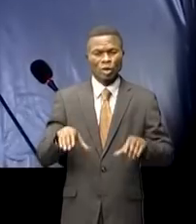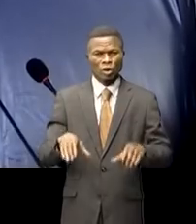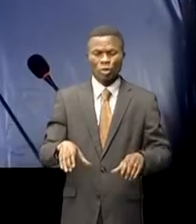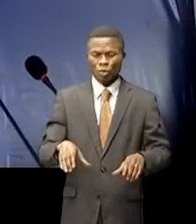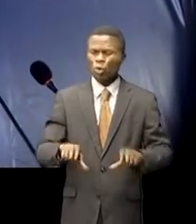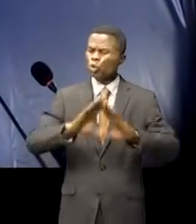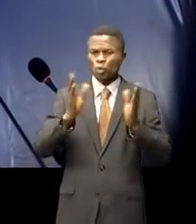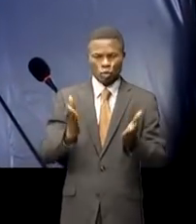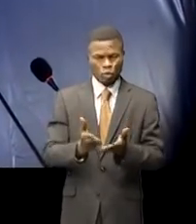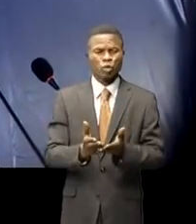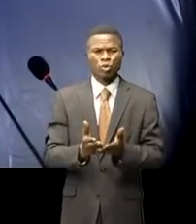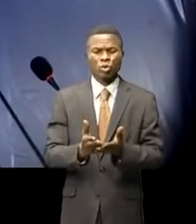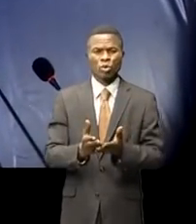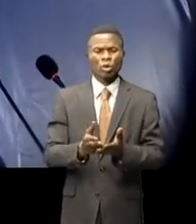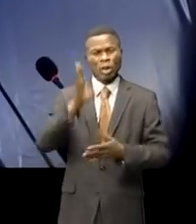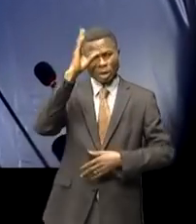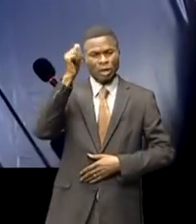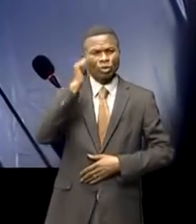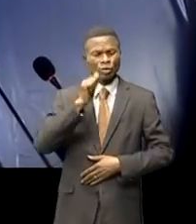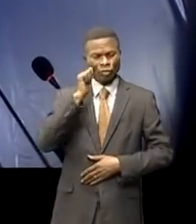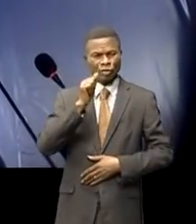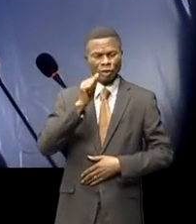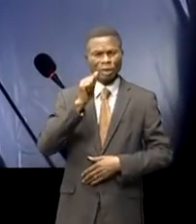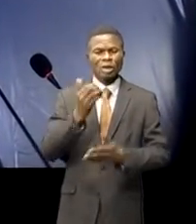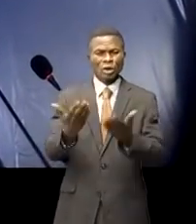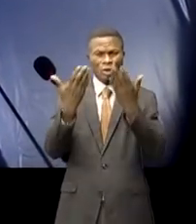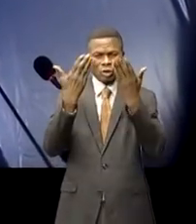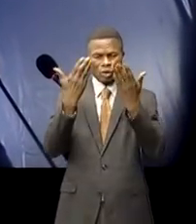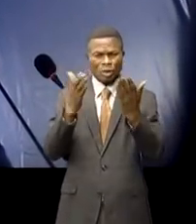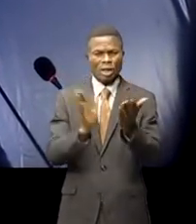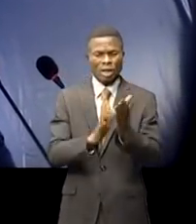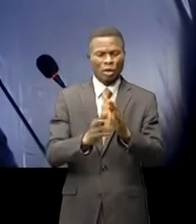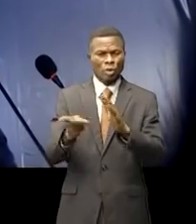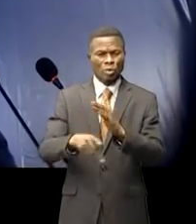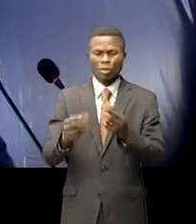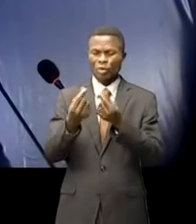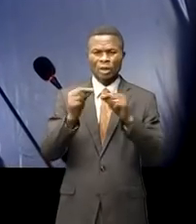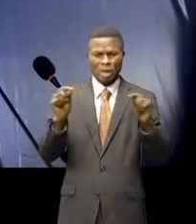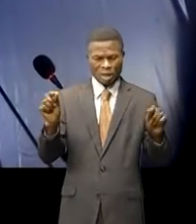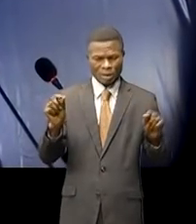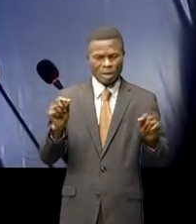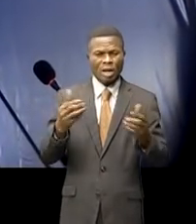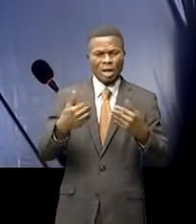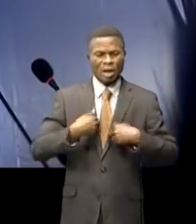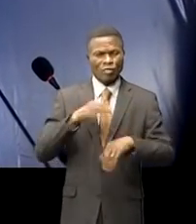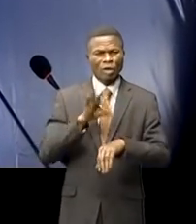distinction de pouvoir bénéficier de la chance